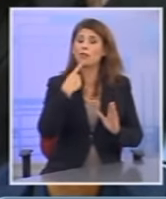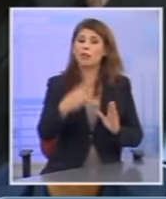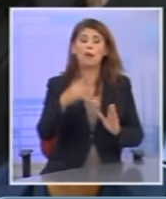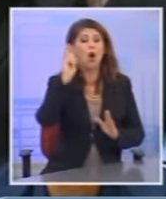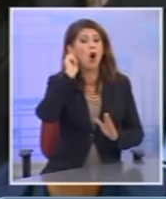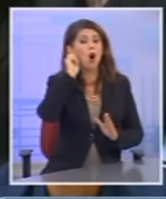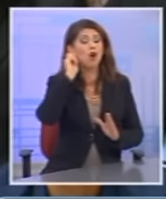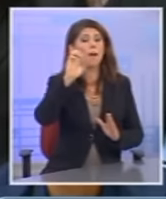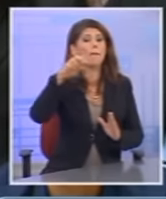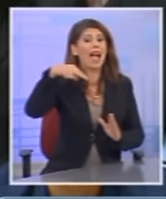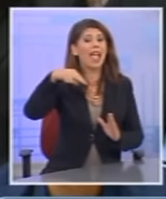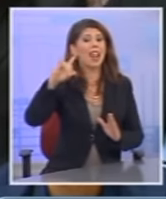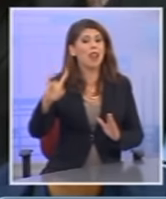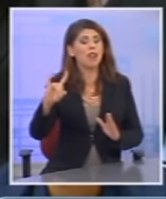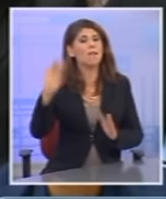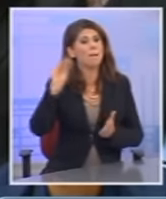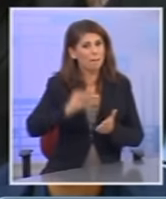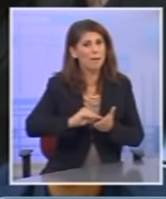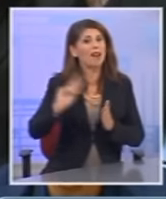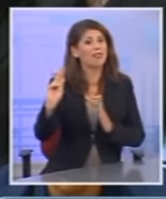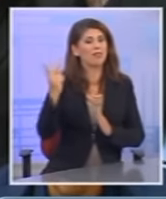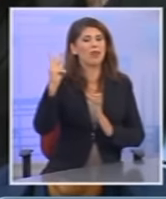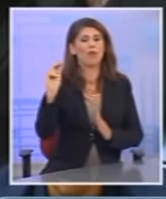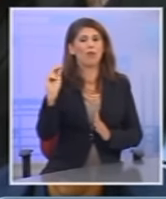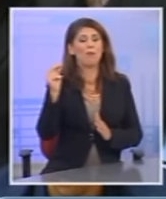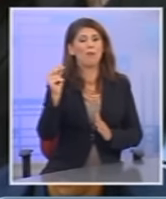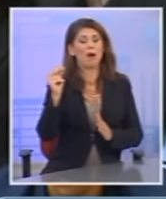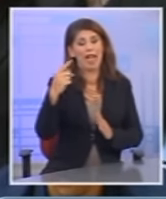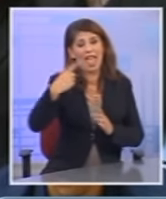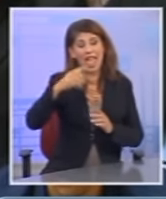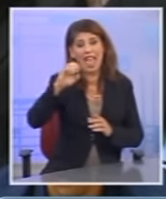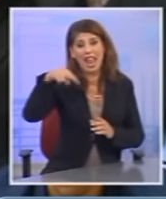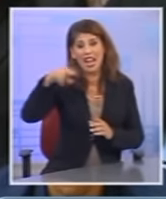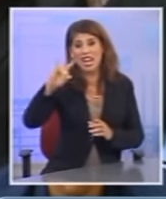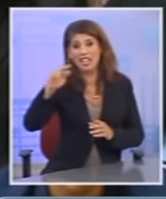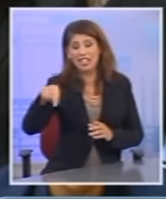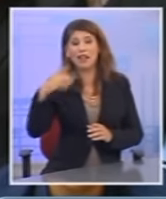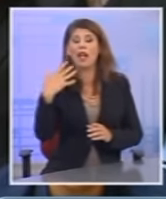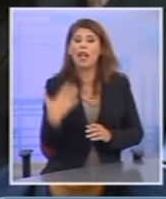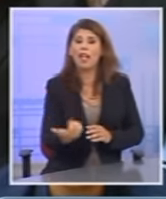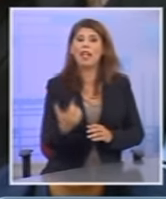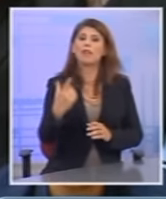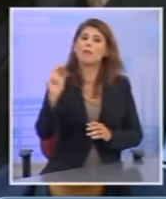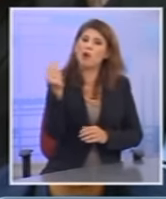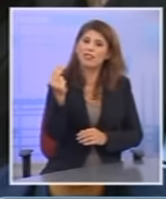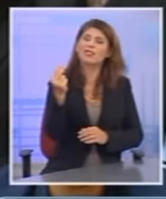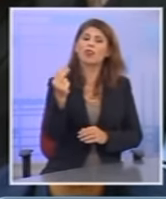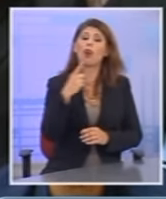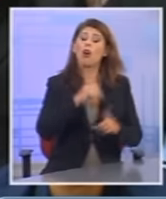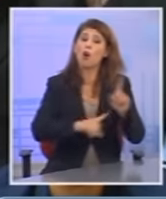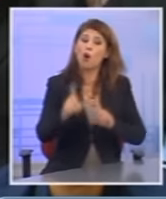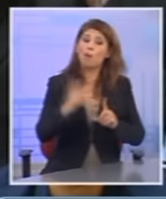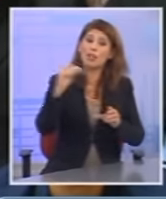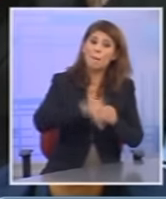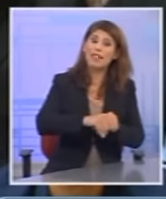όνομα Έλλην αρχίζει να ξαναπαίρνει το διπλό του πολιτιστικό και εθνολογικό περιεχόμενο. Έλλην είναι όποιος μετέχει ελληνικής